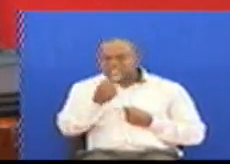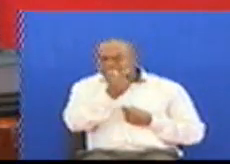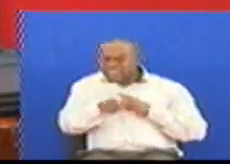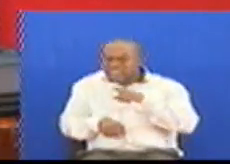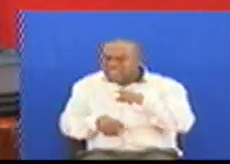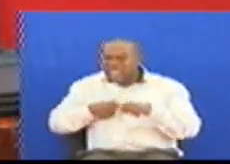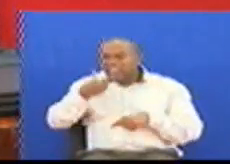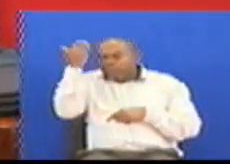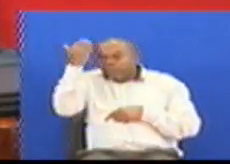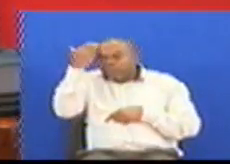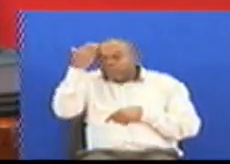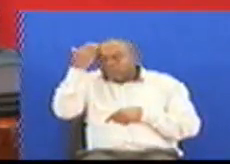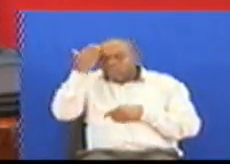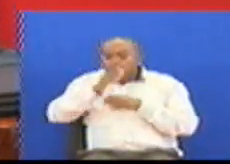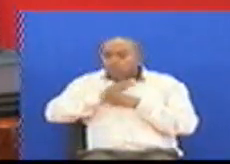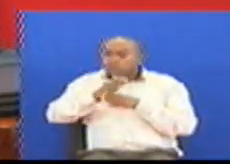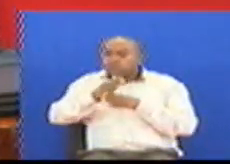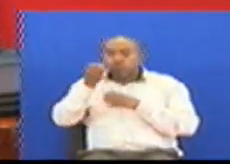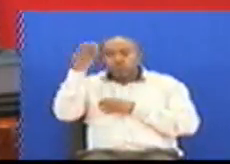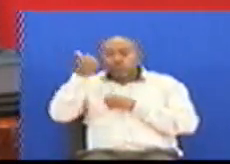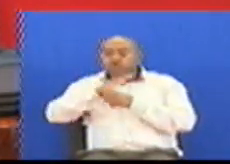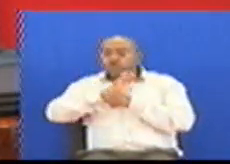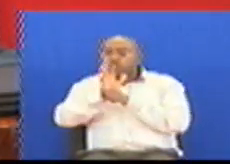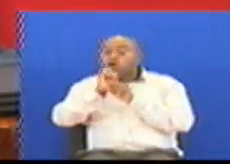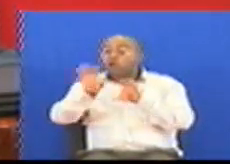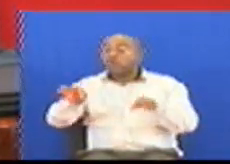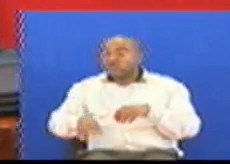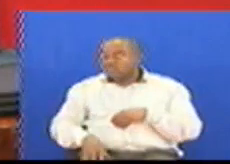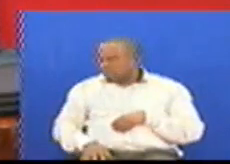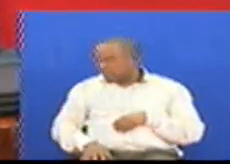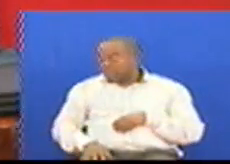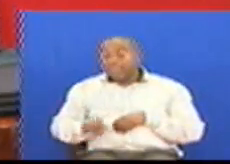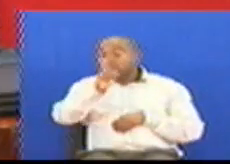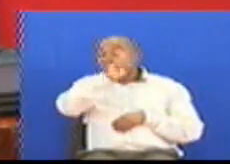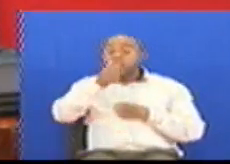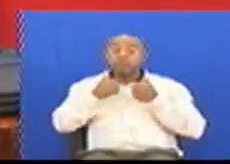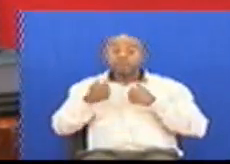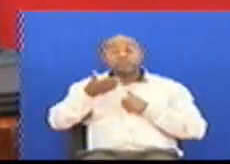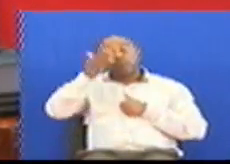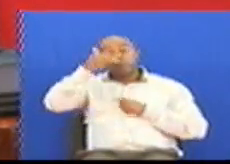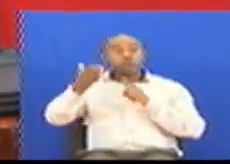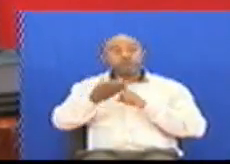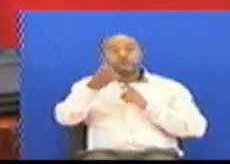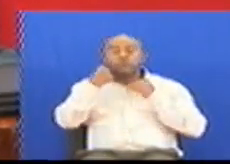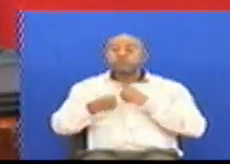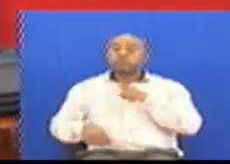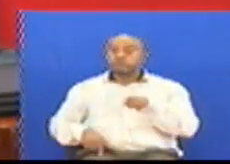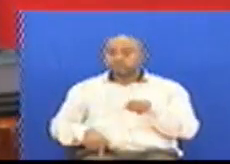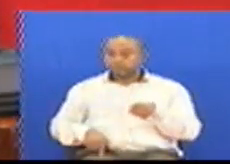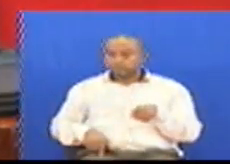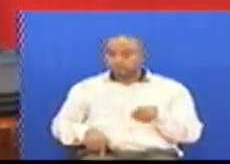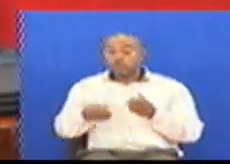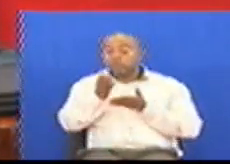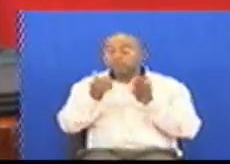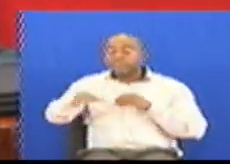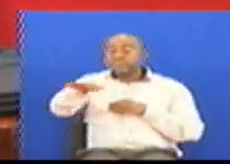hatulioni. Lakini ndugu zangu, bila Mungu hatuwezi kufanikiwa. Kuna mahali tumefanya makosa, wananchi